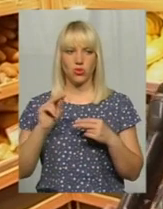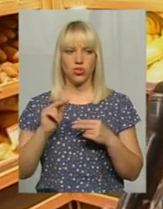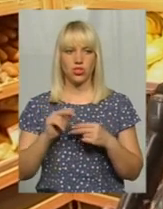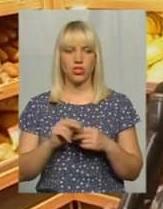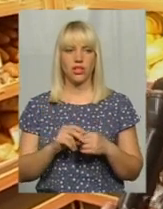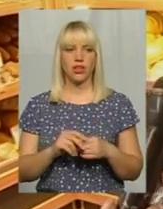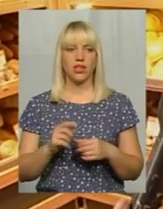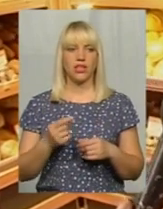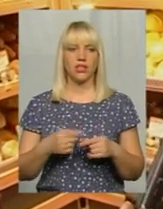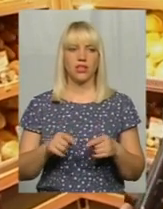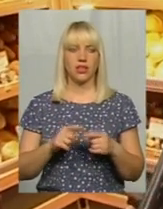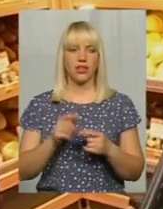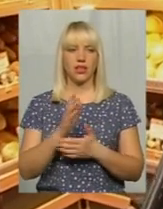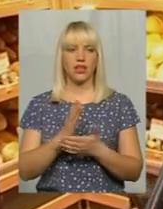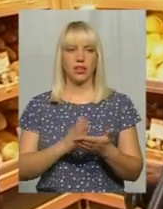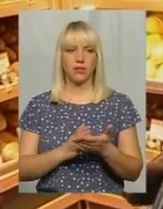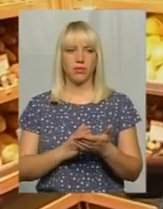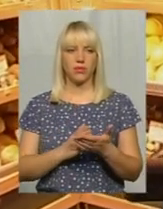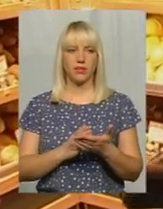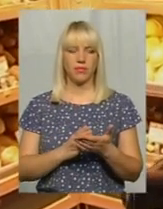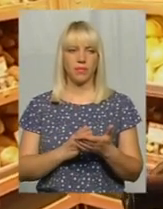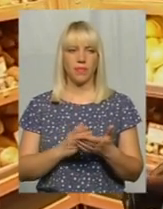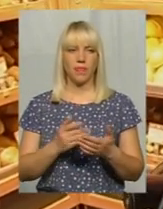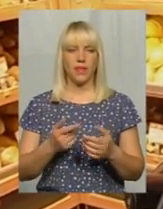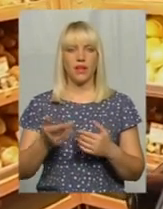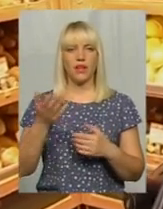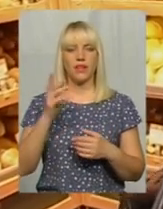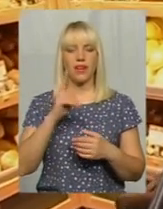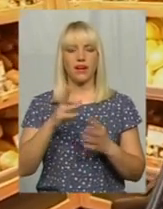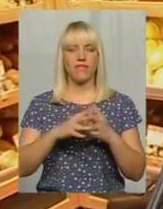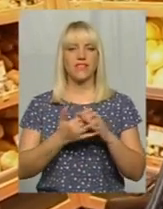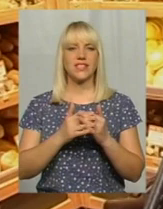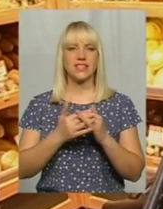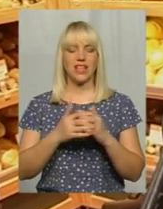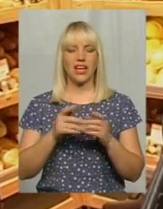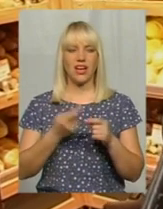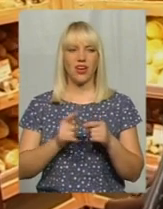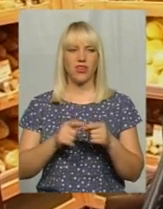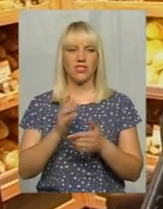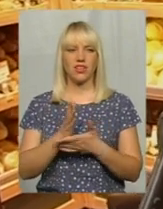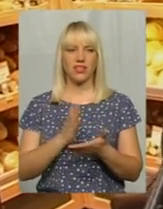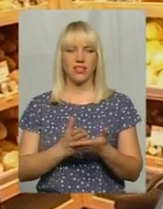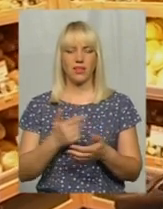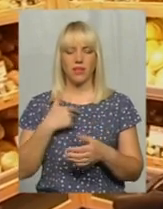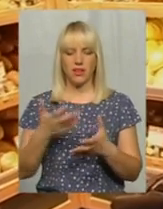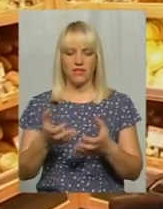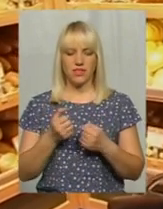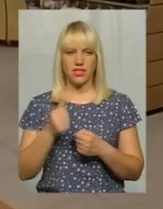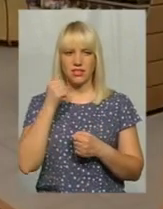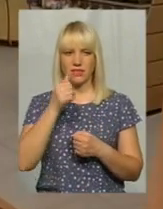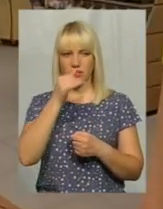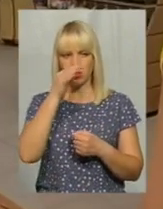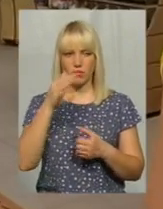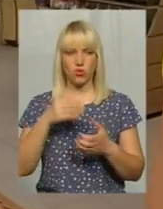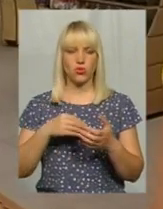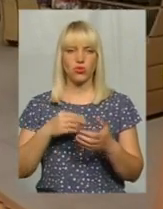такий він хороший хліб. Це дуже хороший хліб. А цей тепер, знаєте, він такий взяла і завтра вже їсти не може. Я